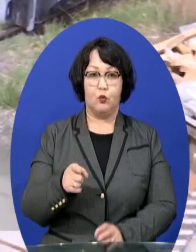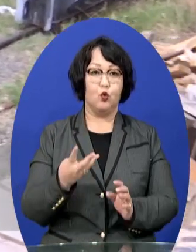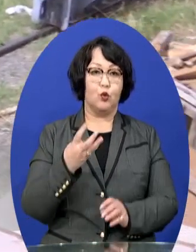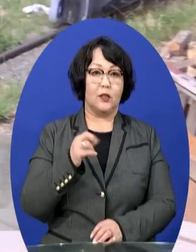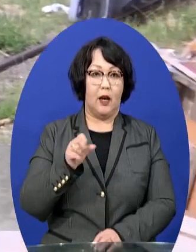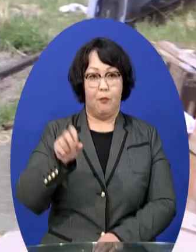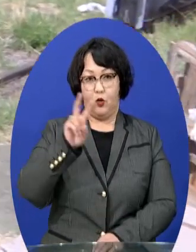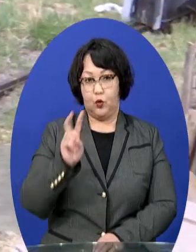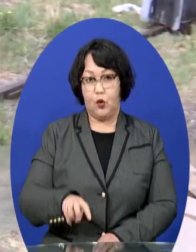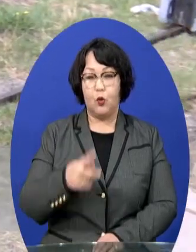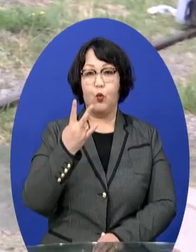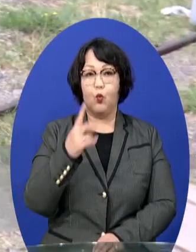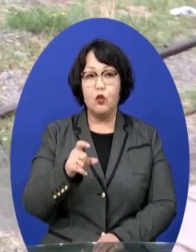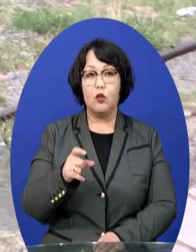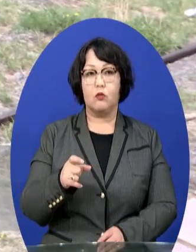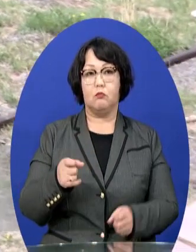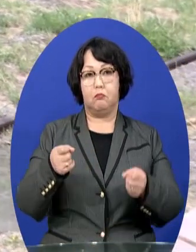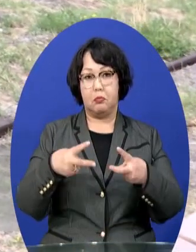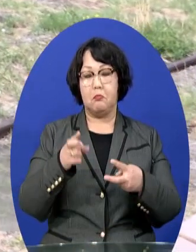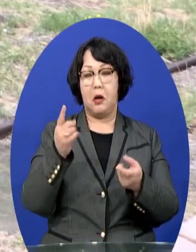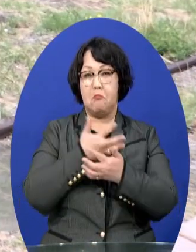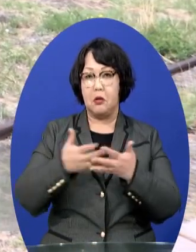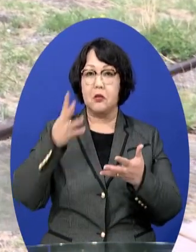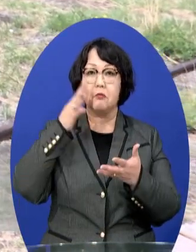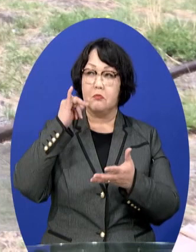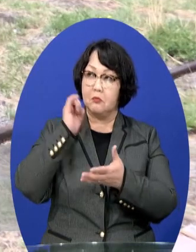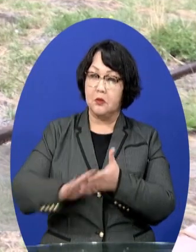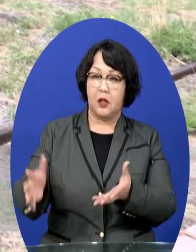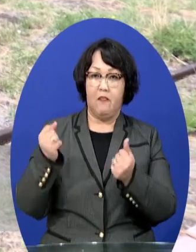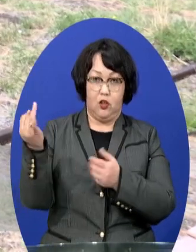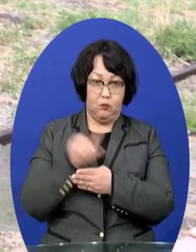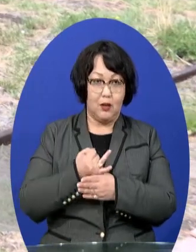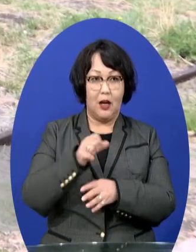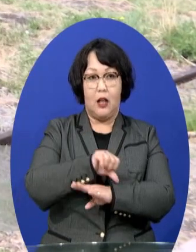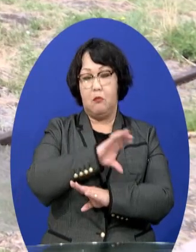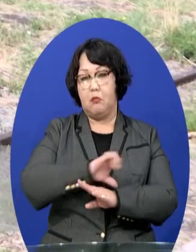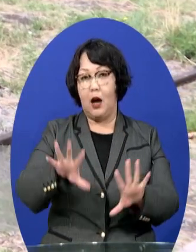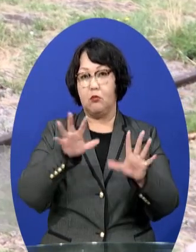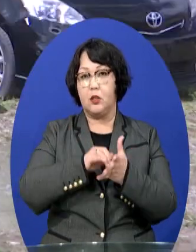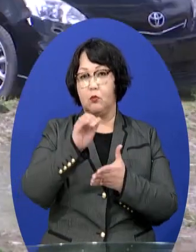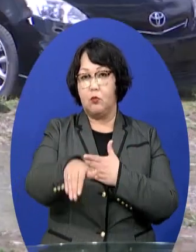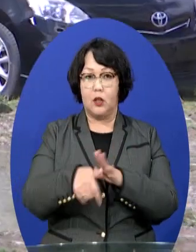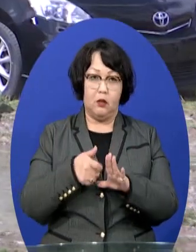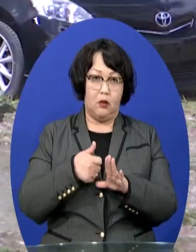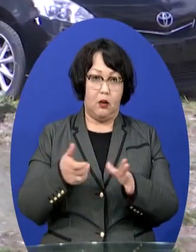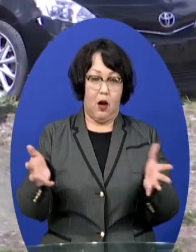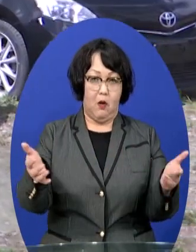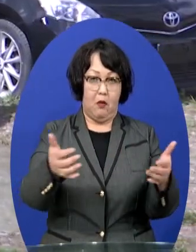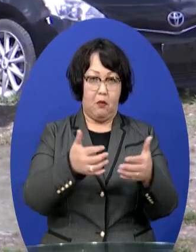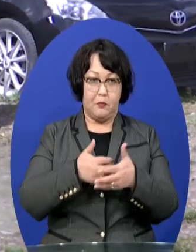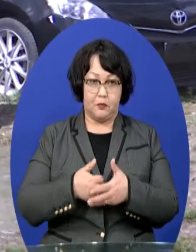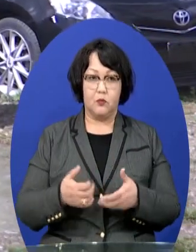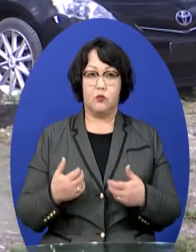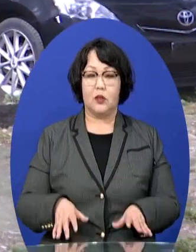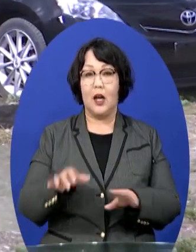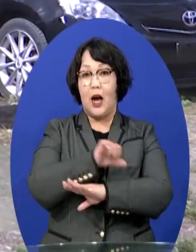сая Америк долларын үнийн дүнтэй бараа импортлоод байна. Үүнд гайлын байгууллагаас 10 гаруй тэрбум төгрөгийн татварыг ногдуулж барагдуулжээ. Энэ мэт